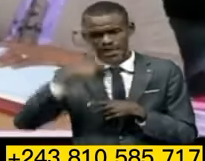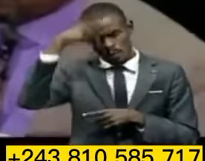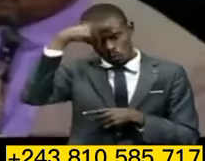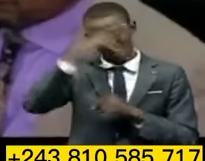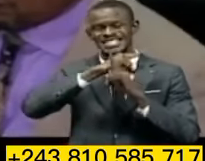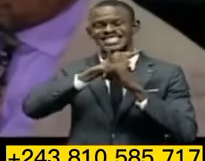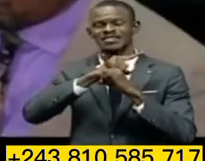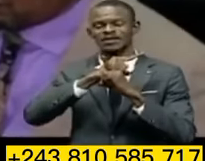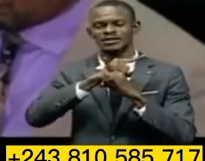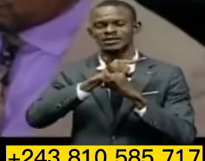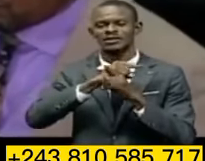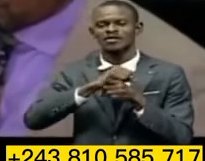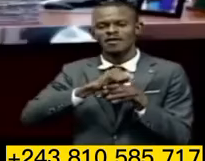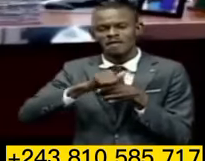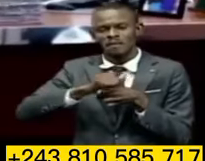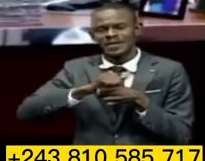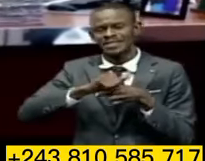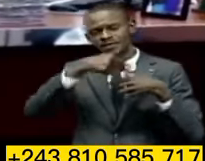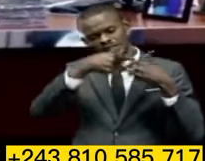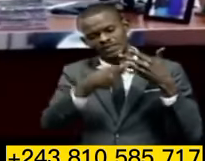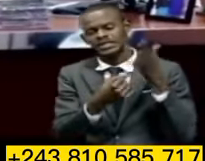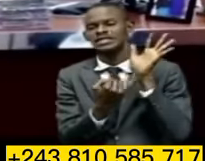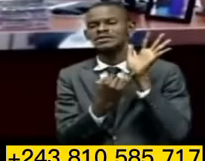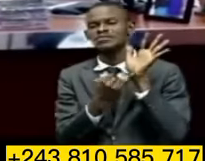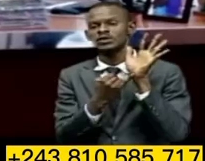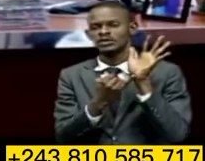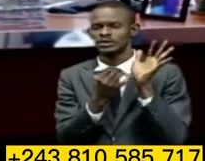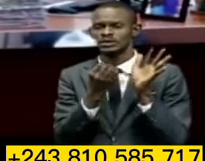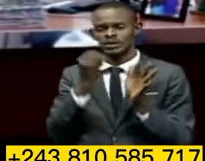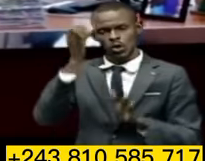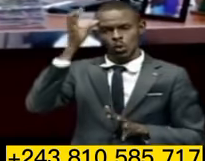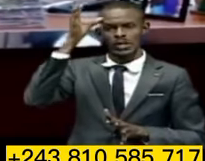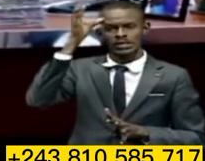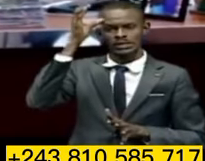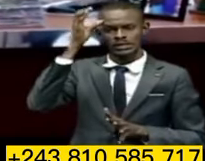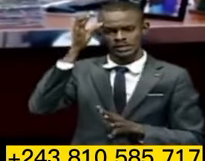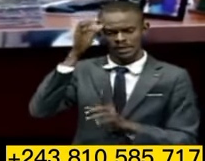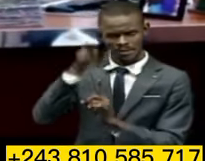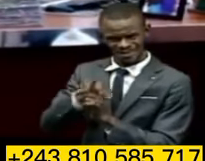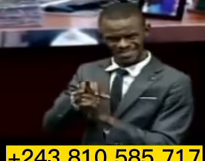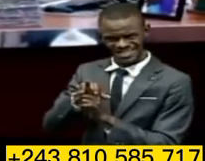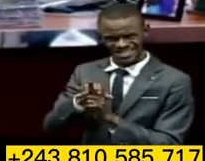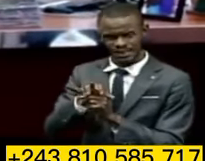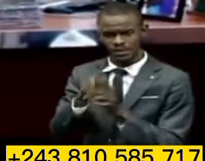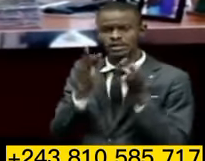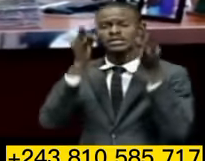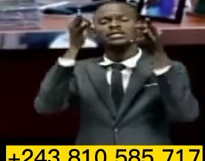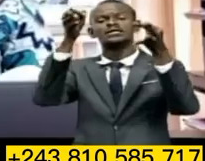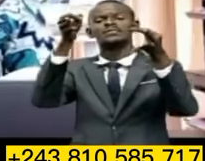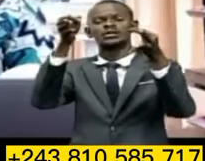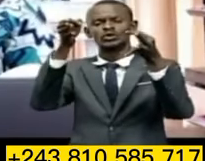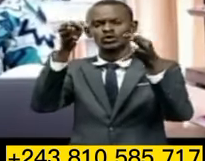cadre logique des 6 fonctions stratégiques classiques, à savoir la connaissance, la prévention, l'anticipation,